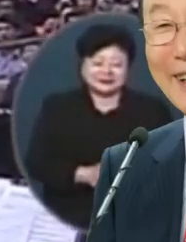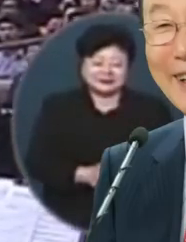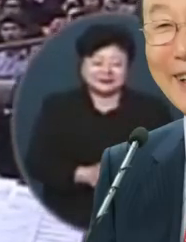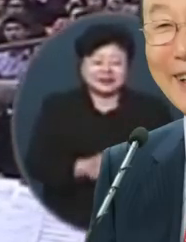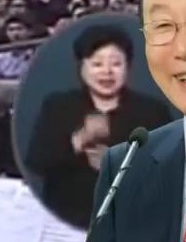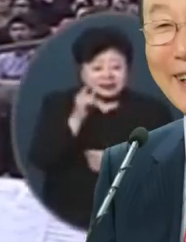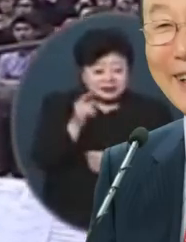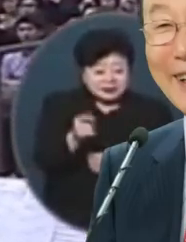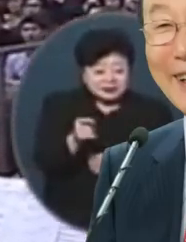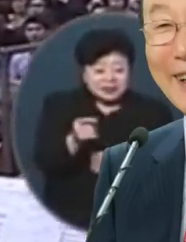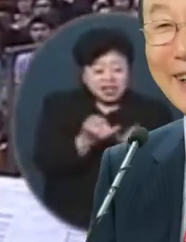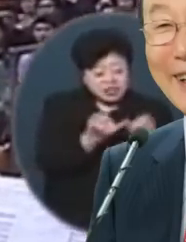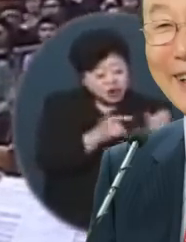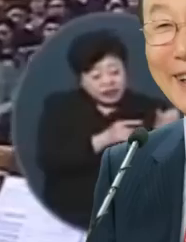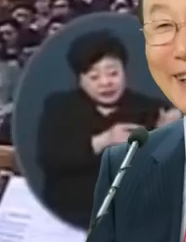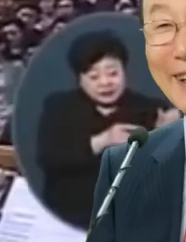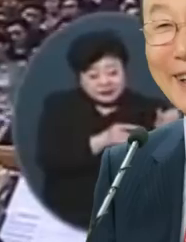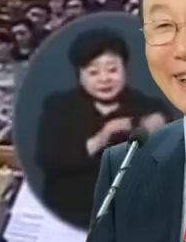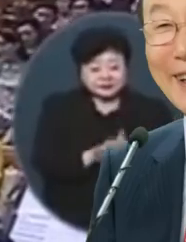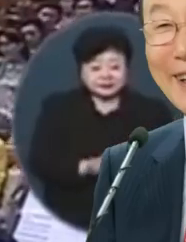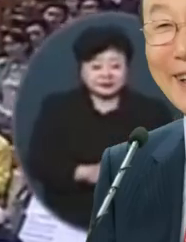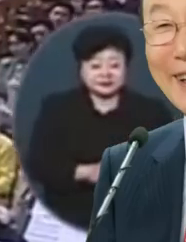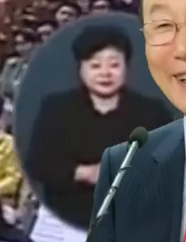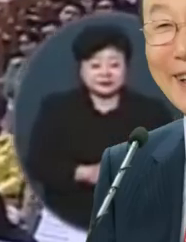이 여인은